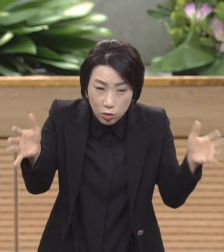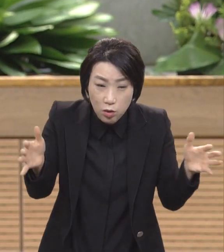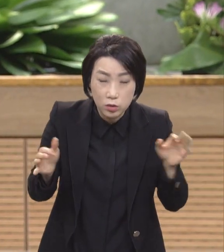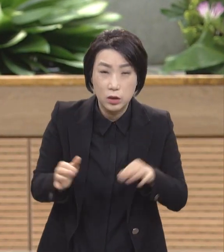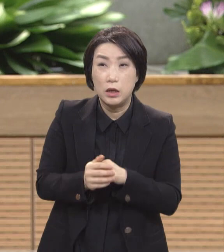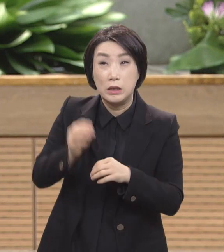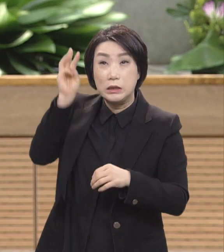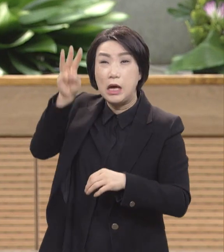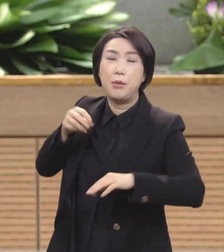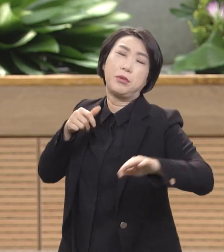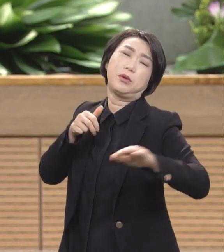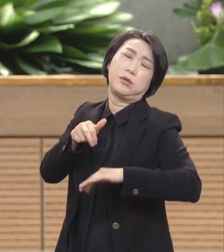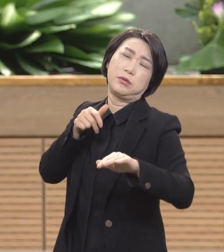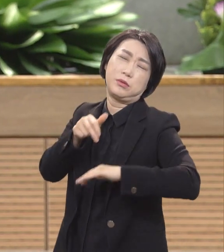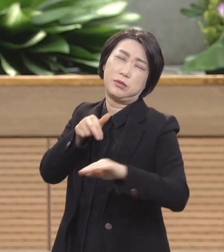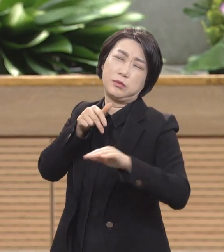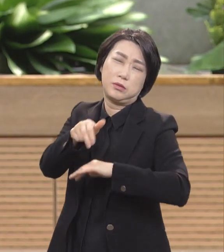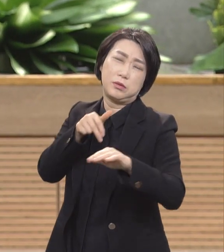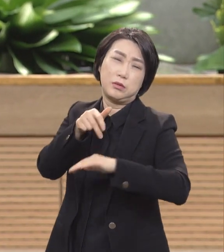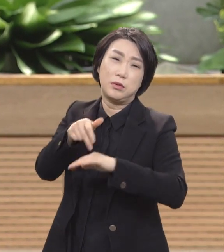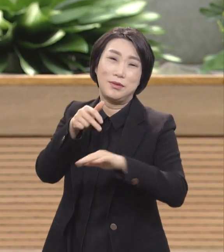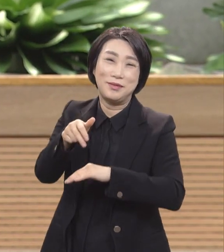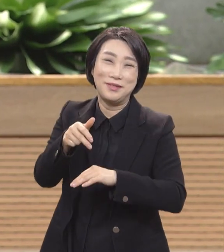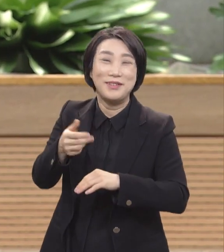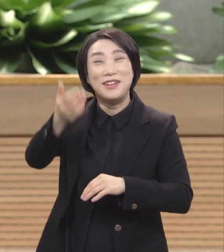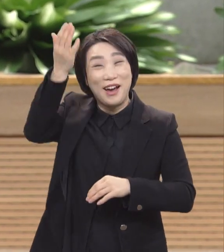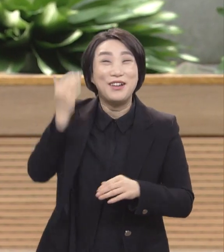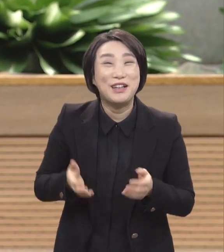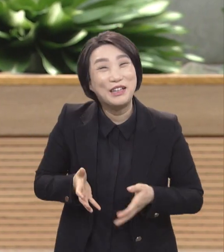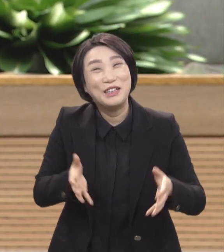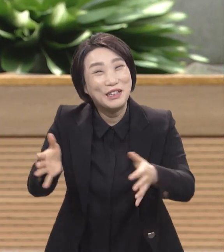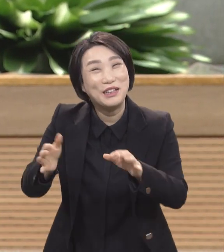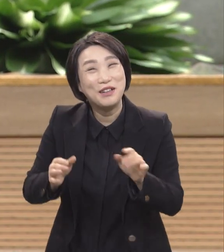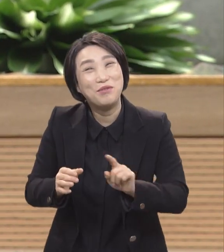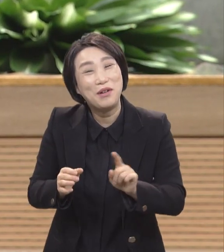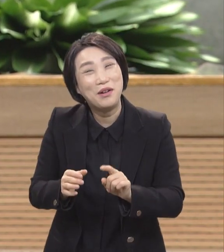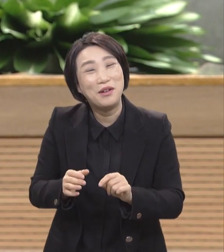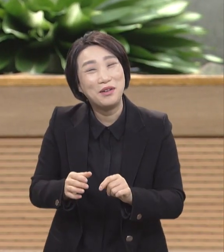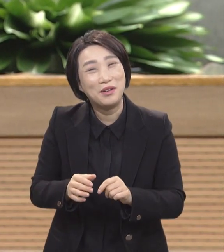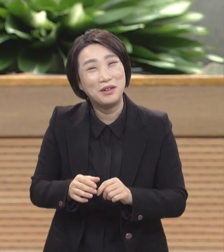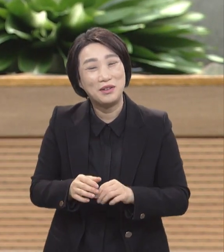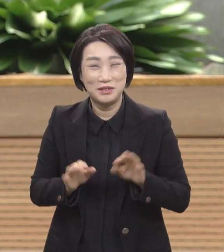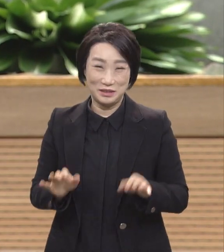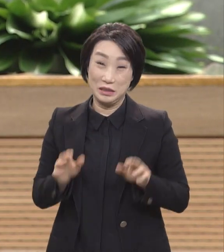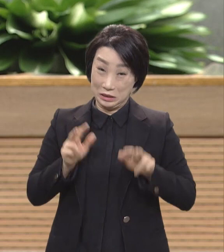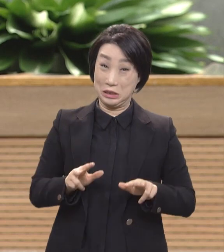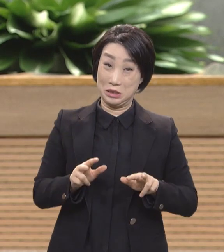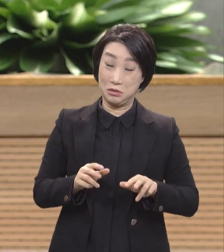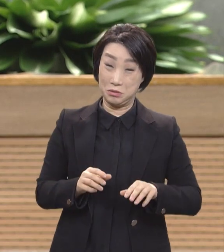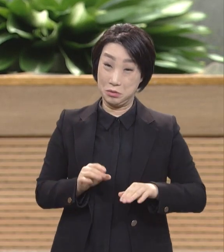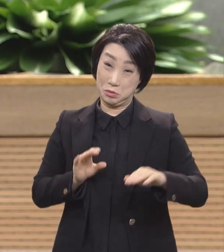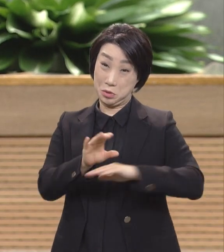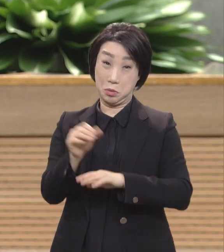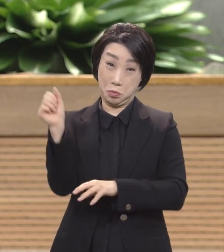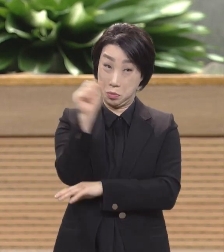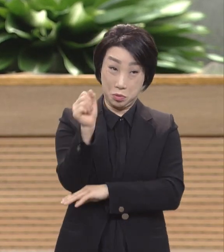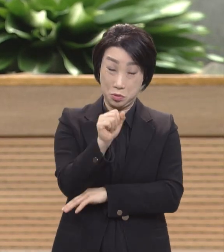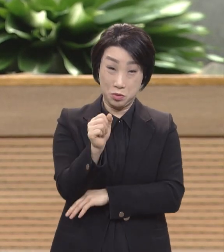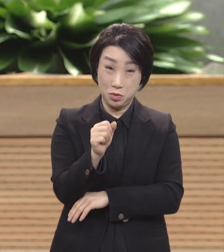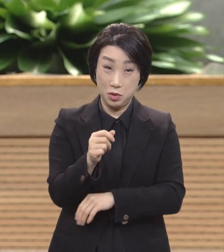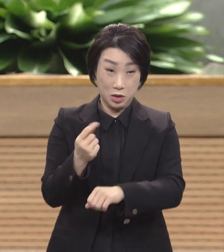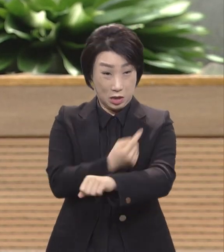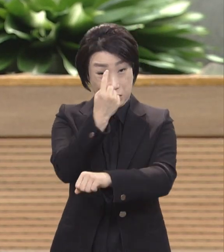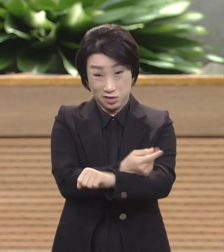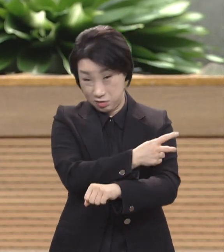3일을 걸려서 왔어. 그때 도로가 어떻겠나 생각해 보세요. 자동차 타면 1시간도 안 걸려. 비행기 속도 내고